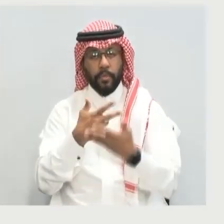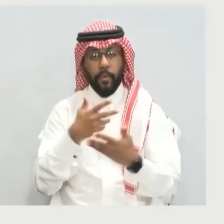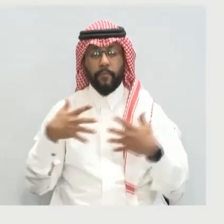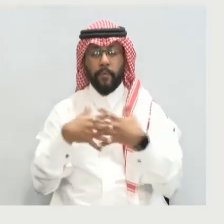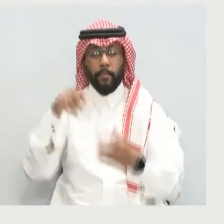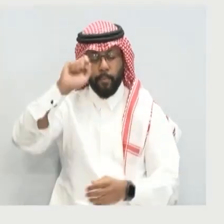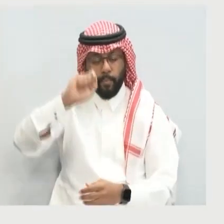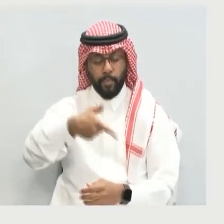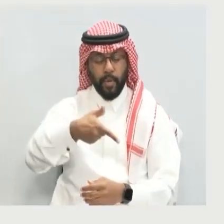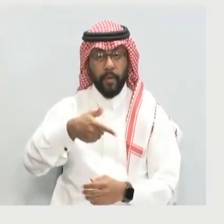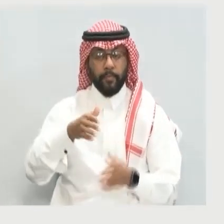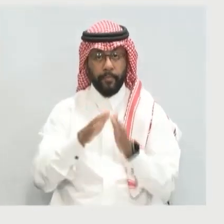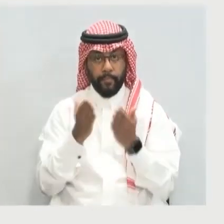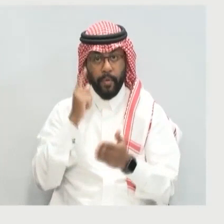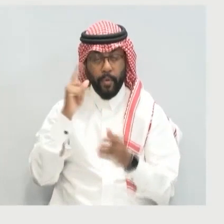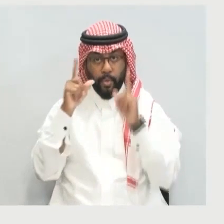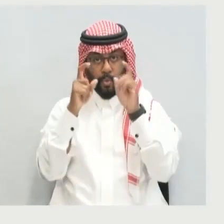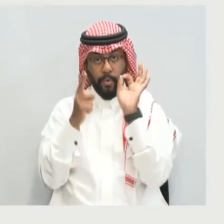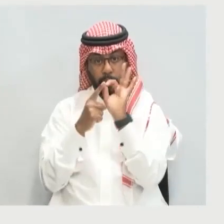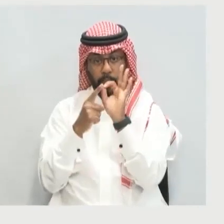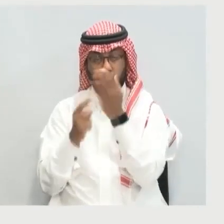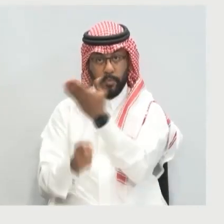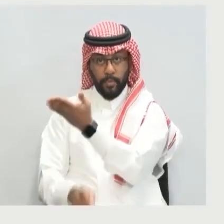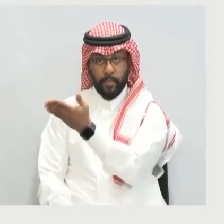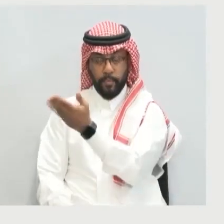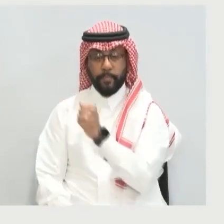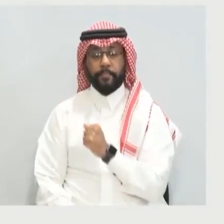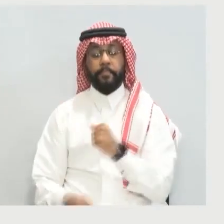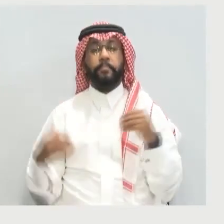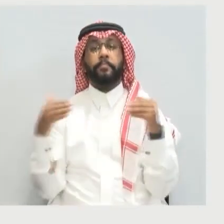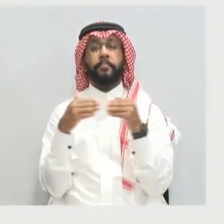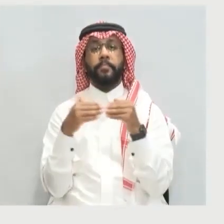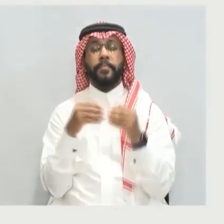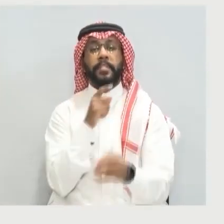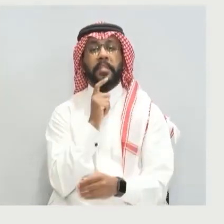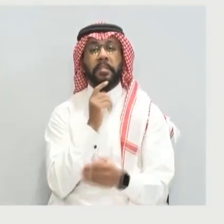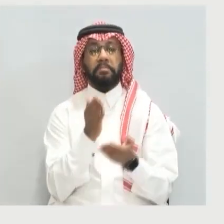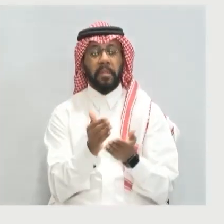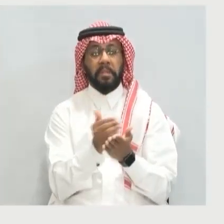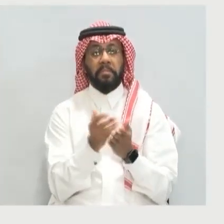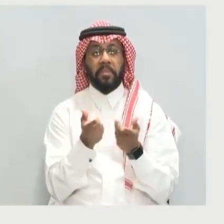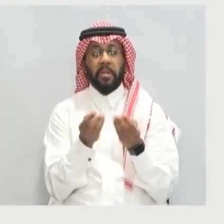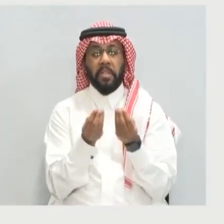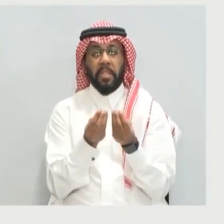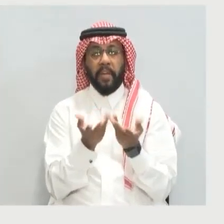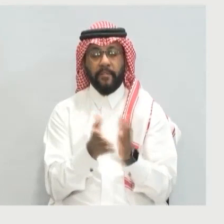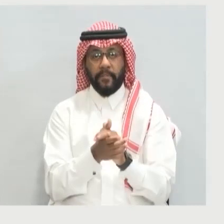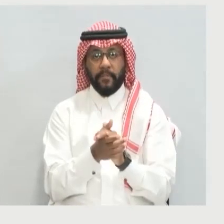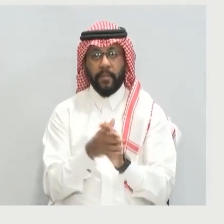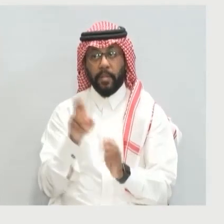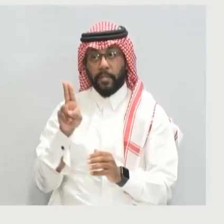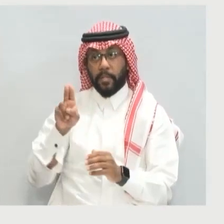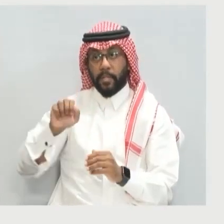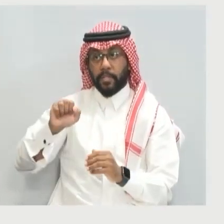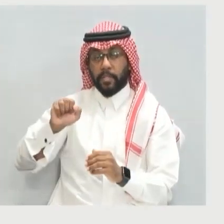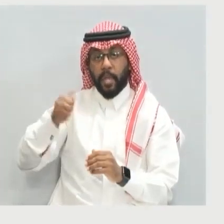اسرع ارجع هنا يعني ان الاصطدام قليل اذا حقق الشرط الاول وهو الاصطدامات والطاقه